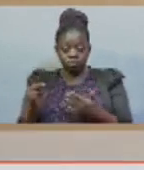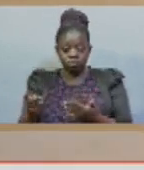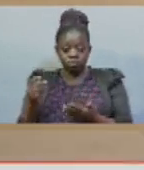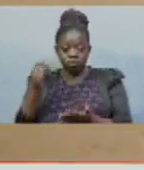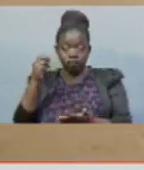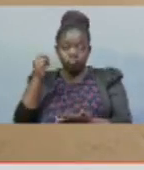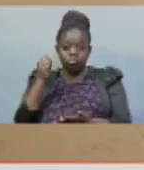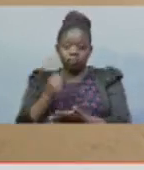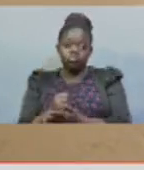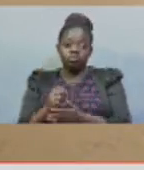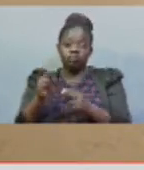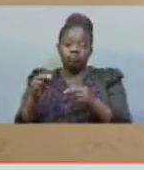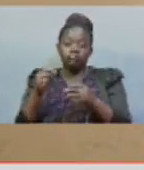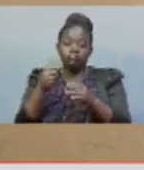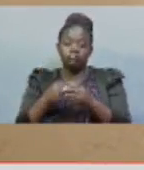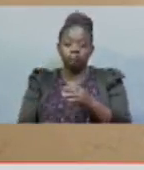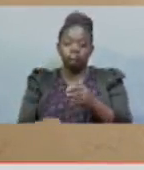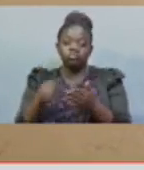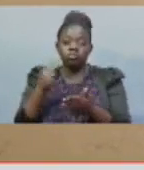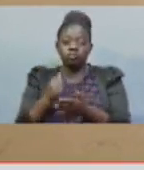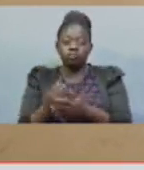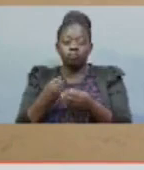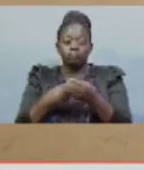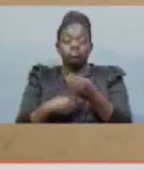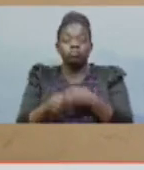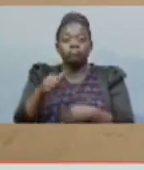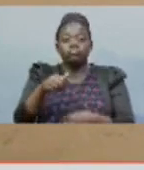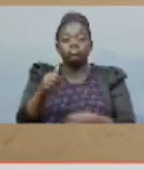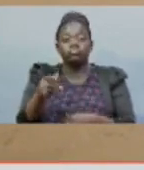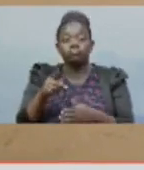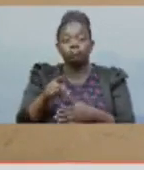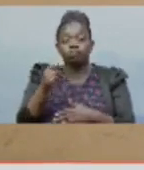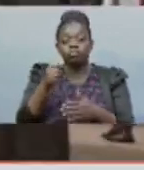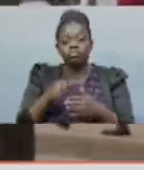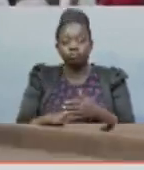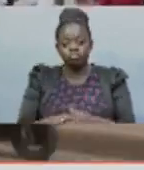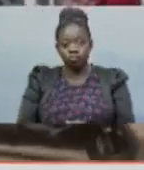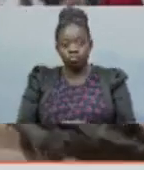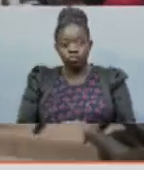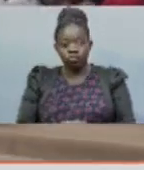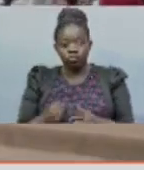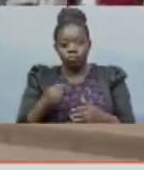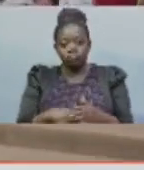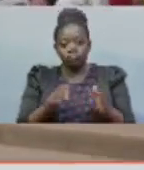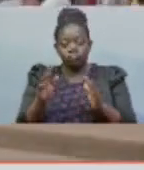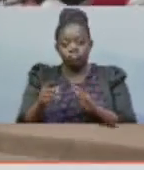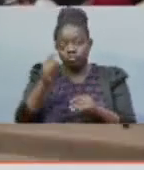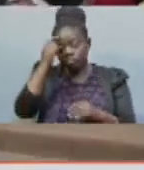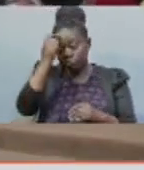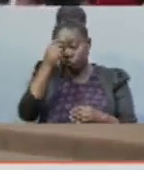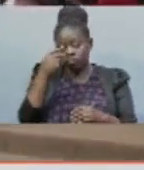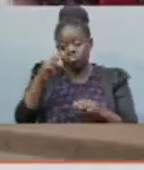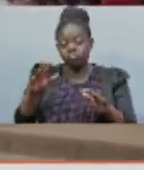stamp ate sigwa omusolo nti stampu ogigula nga iyo ate nosasula n'omusolo ku stampu eyo agambye nti bali mu nteseganya ne gavumenti okulaba